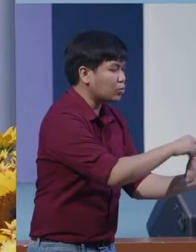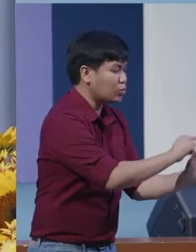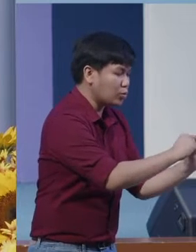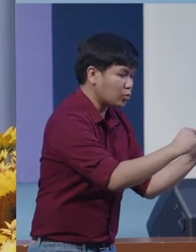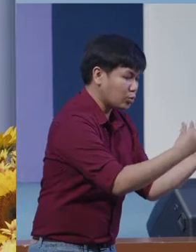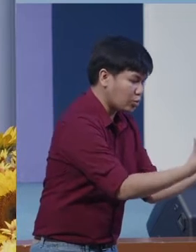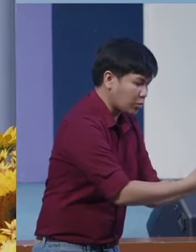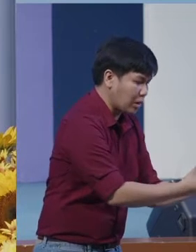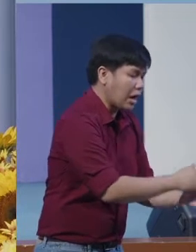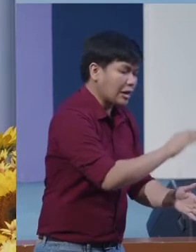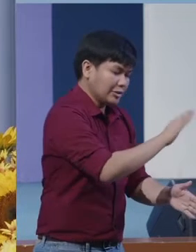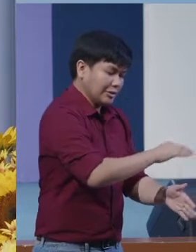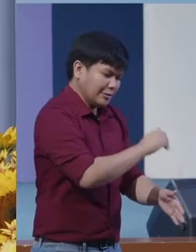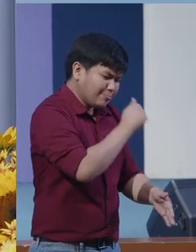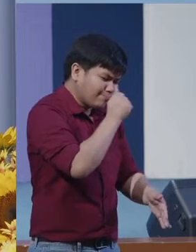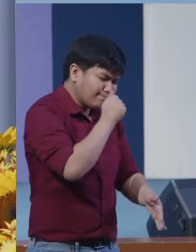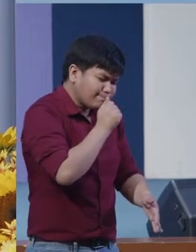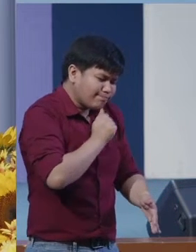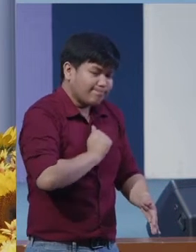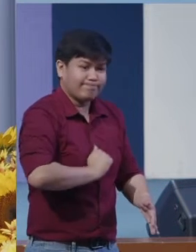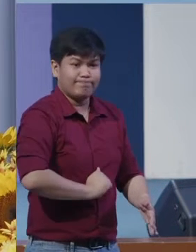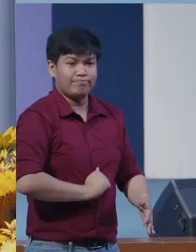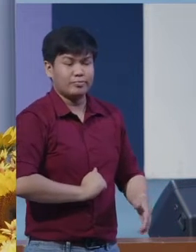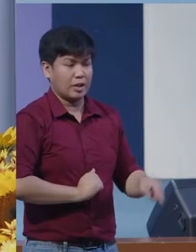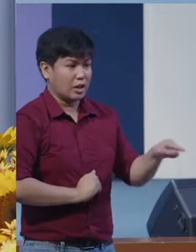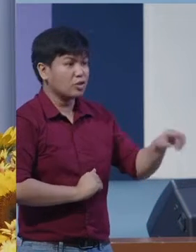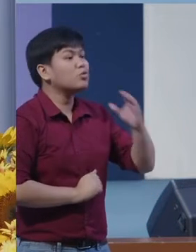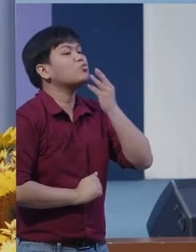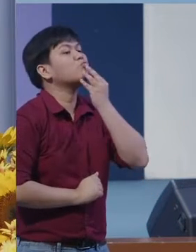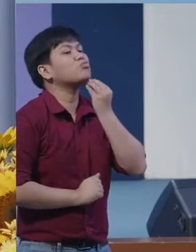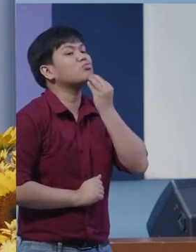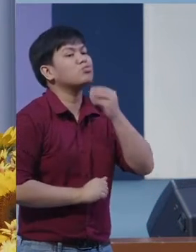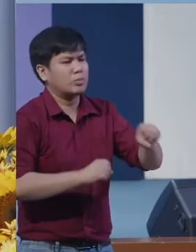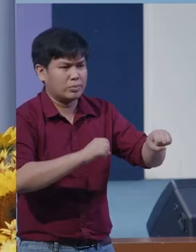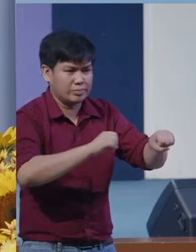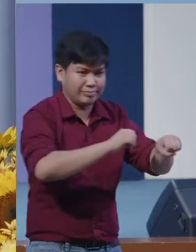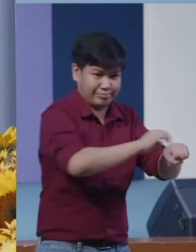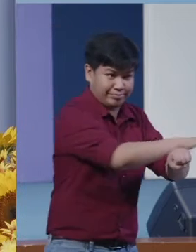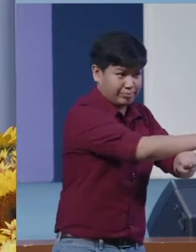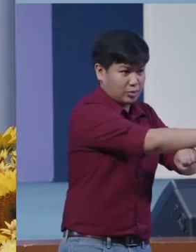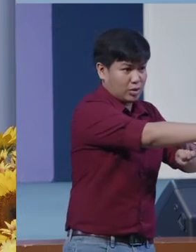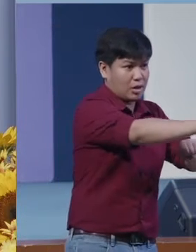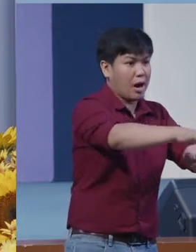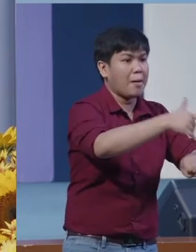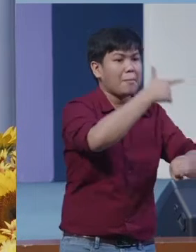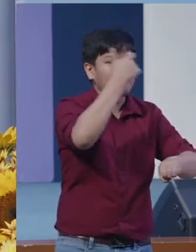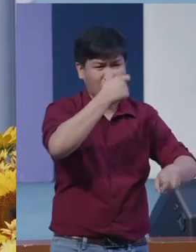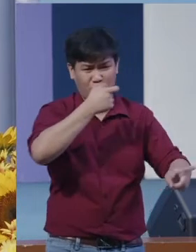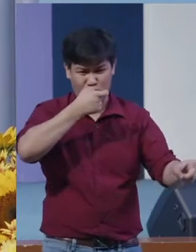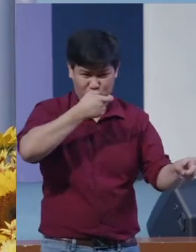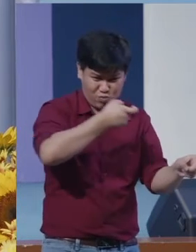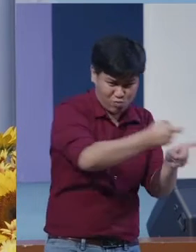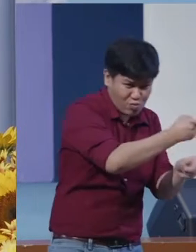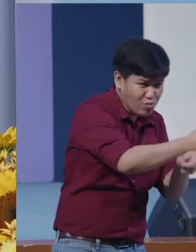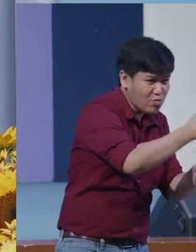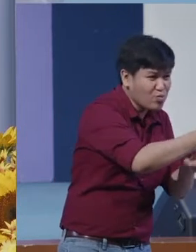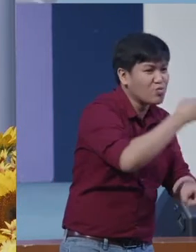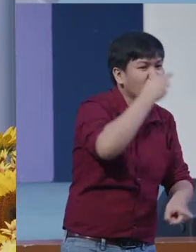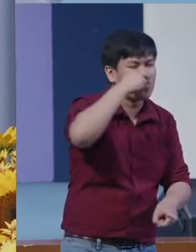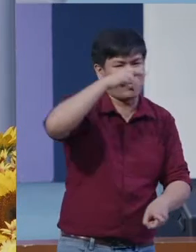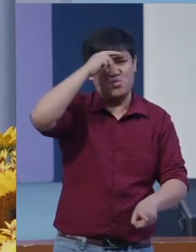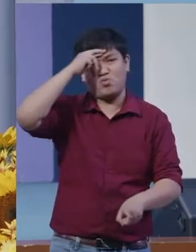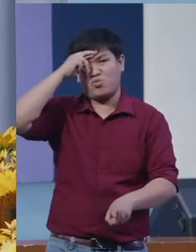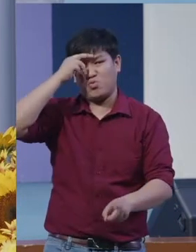verse 1. Yung mga ikinalat na Hudyo, dahil sila ay inusig sa